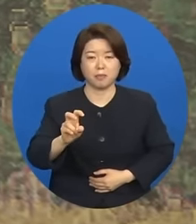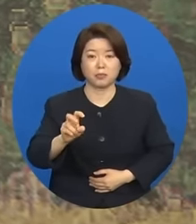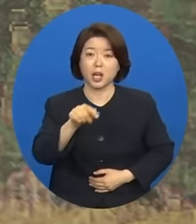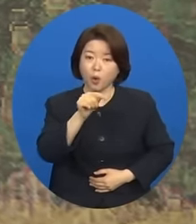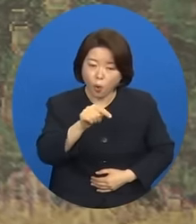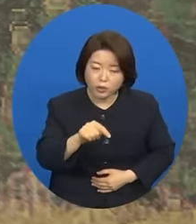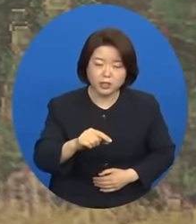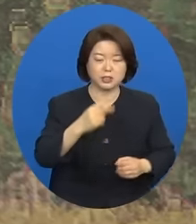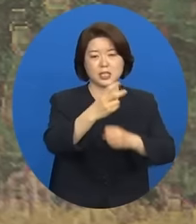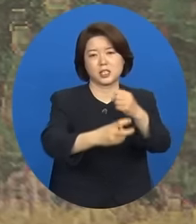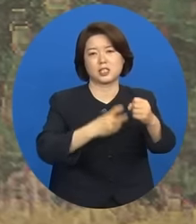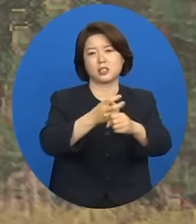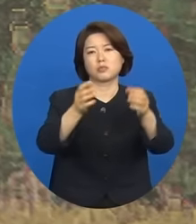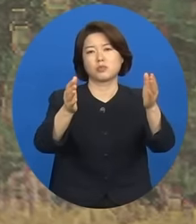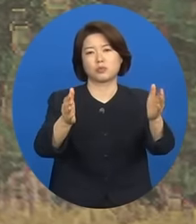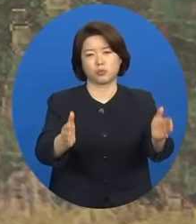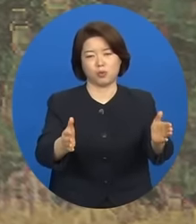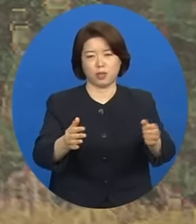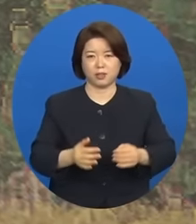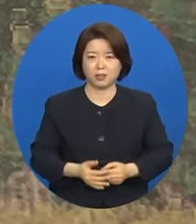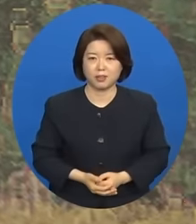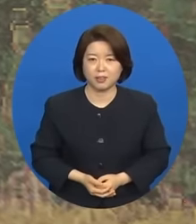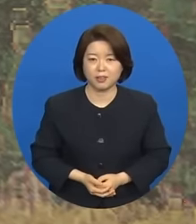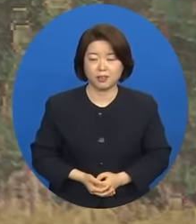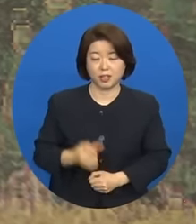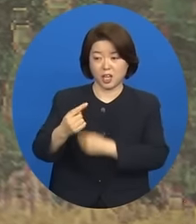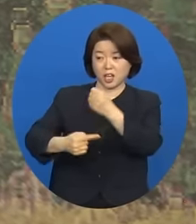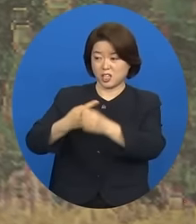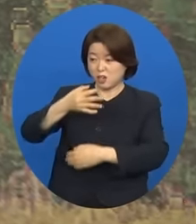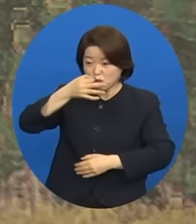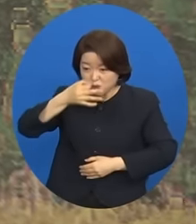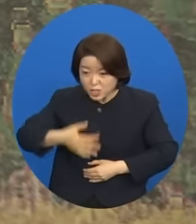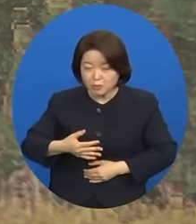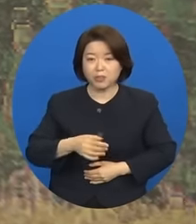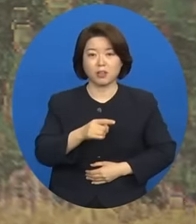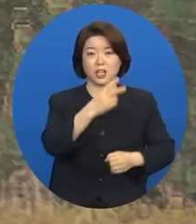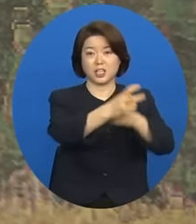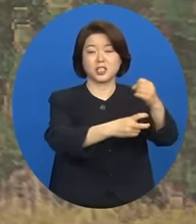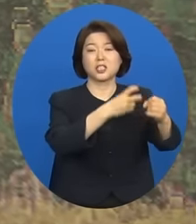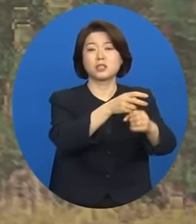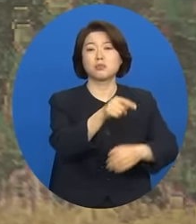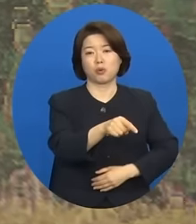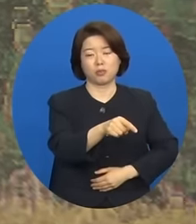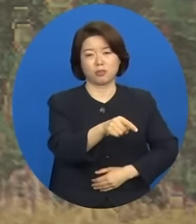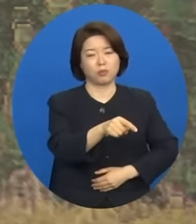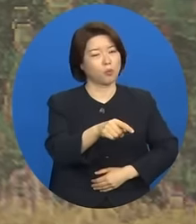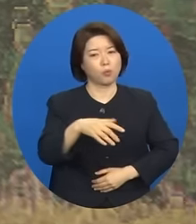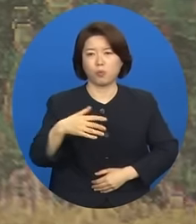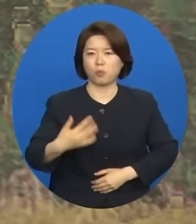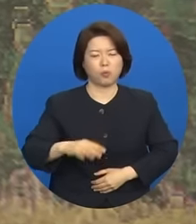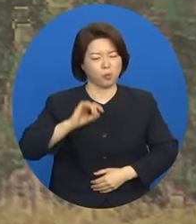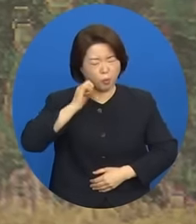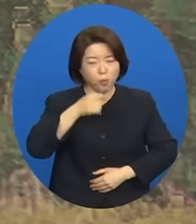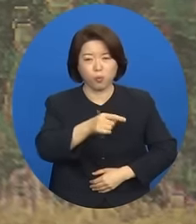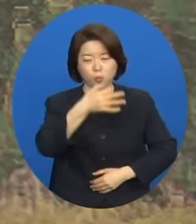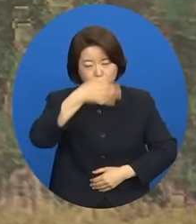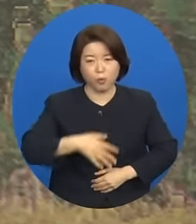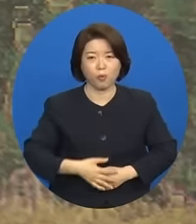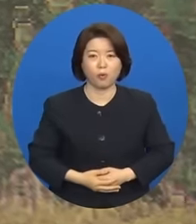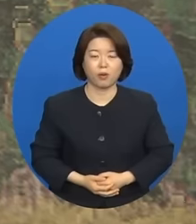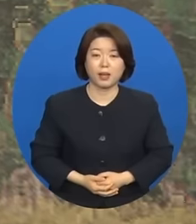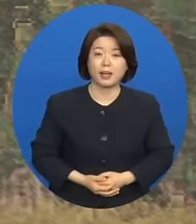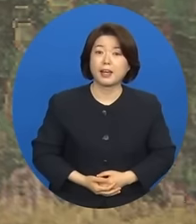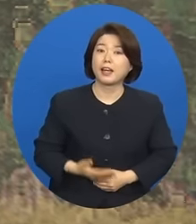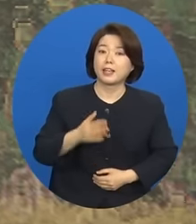세월이었어요. 여러분, 1년도 힘듭니다. 근데 어떻게 20년을 그렇게 보낼 수 있느냐는 것이죠. 아무리